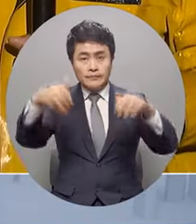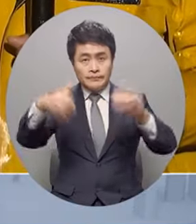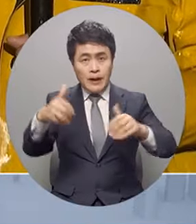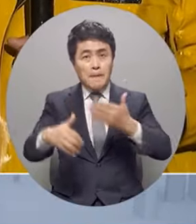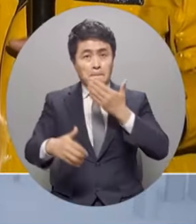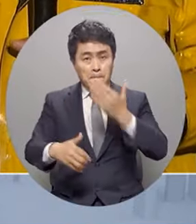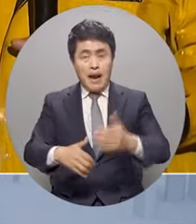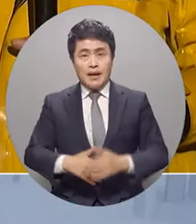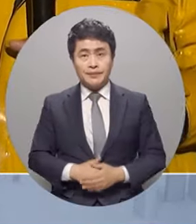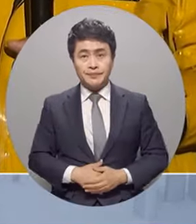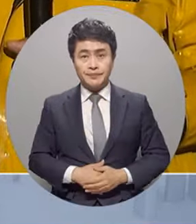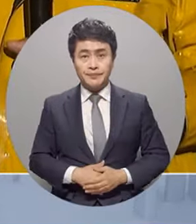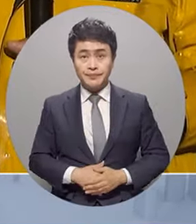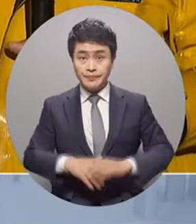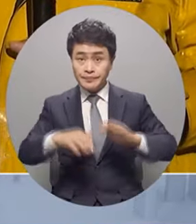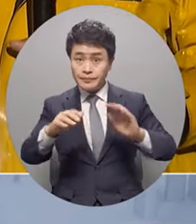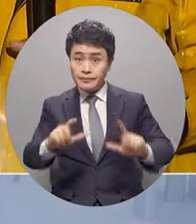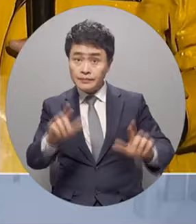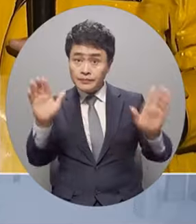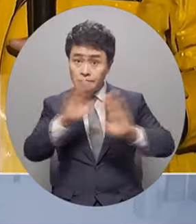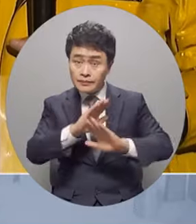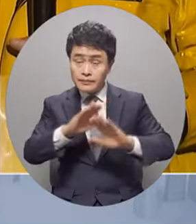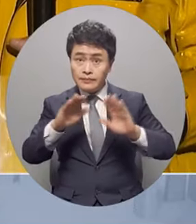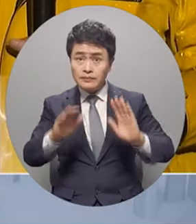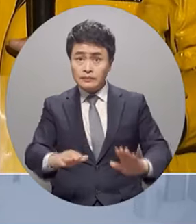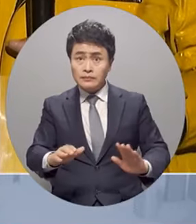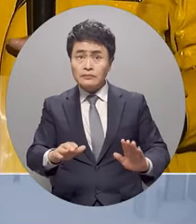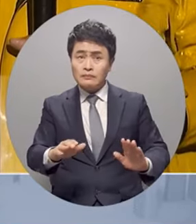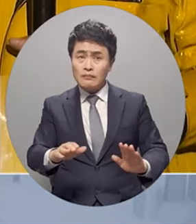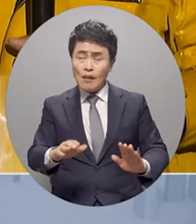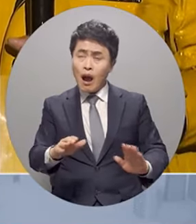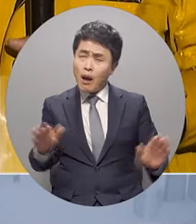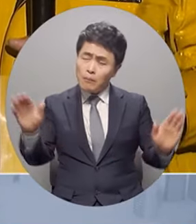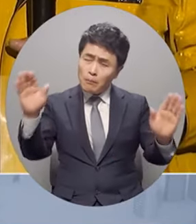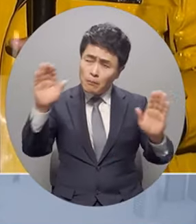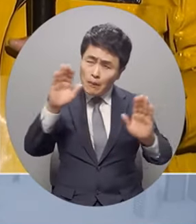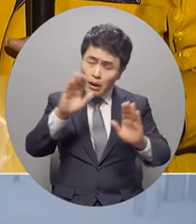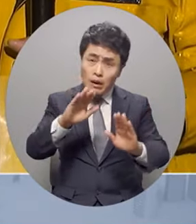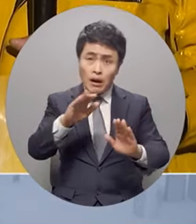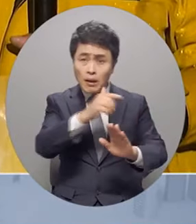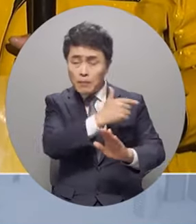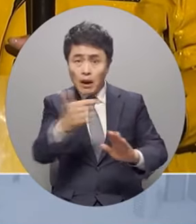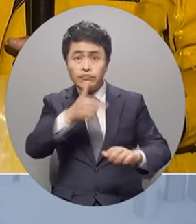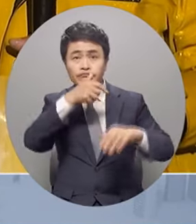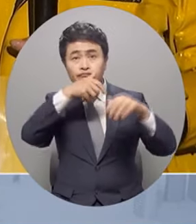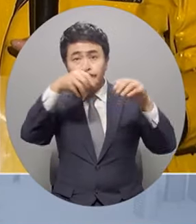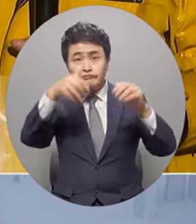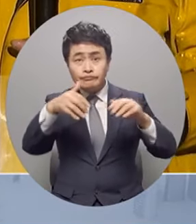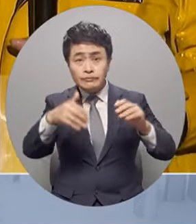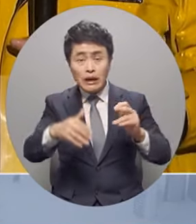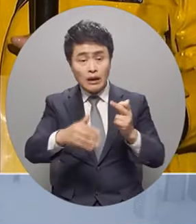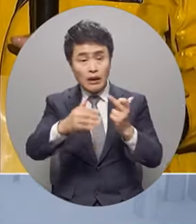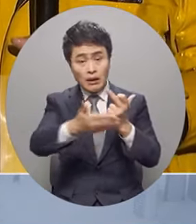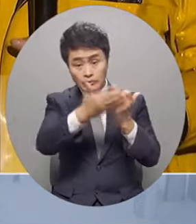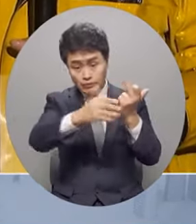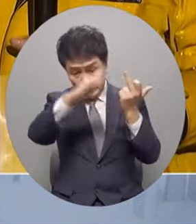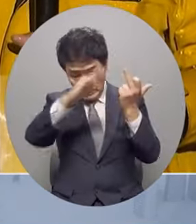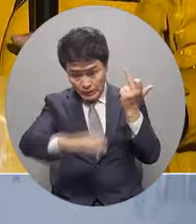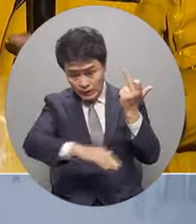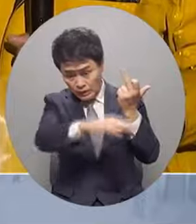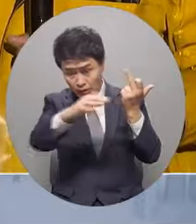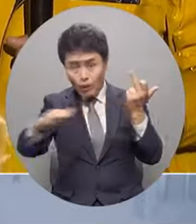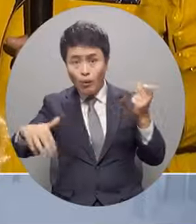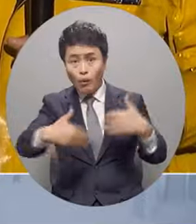것으로 보입니다. 기상청은 특히 취약 시간대인 밤사이 많은 비가 예상된다며 저지대 침수와 시설물 붕괴